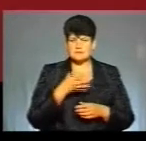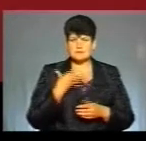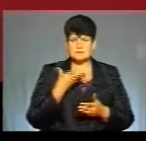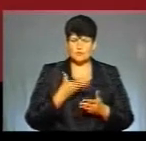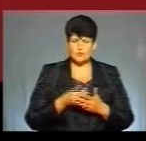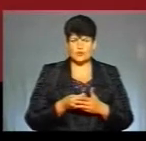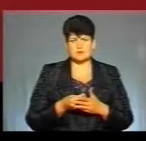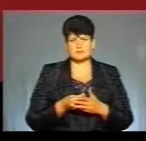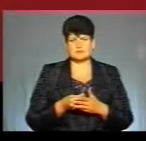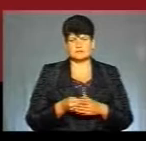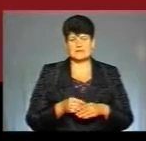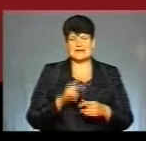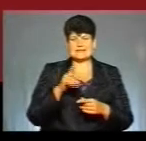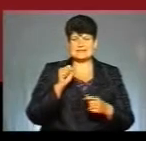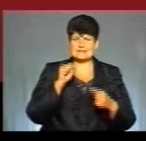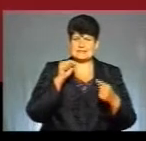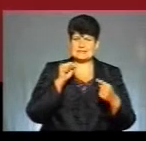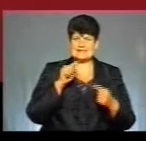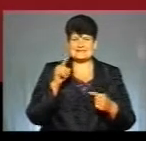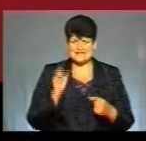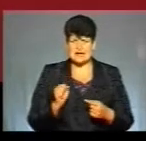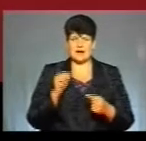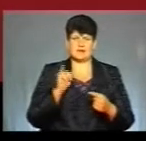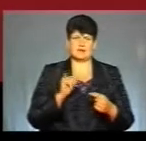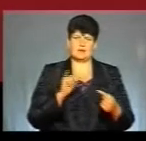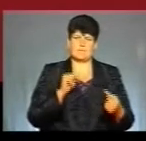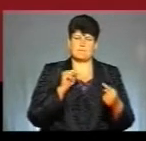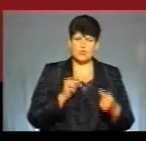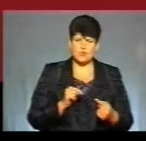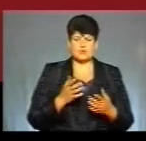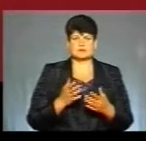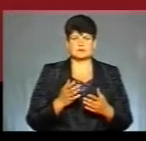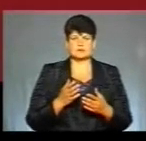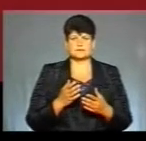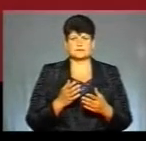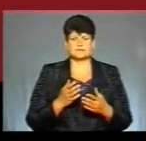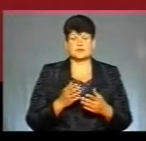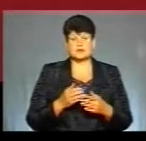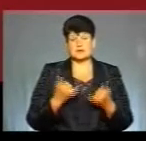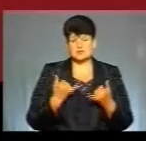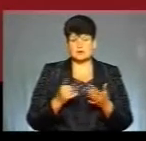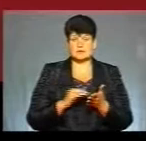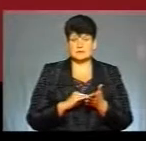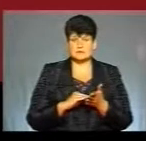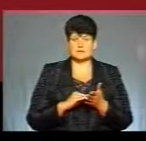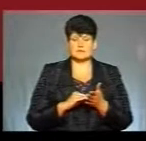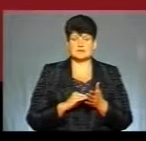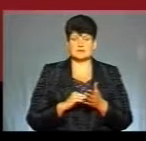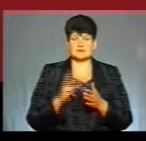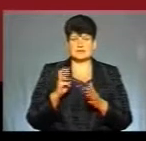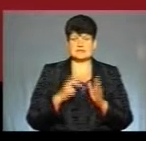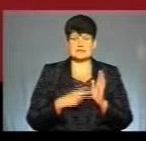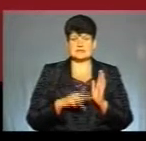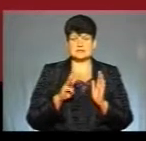там аргументи за і проти. Після цього, коли подано було на Верховну Раду, от сьогодні 373 голосів